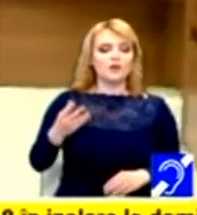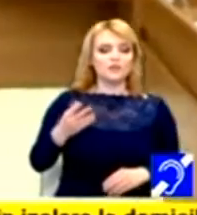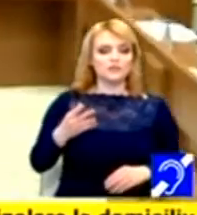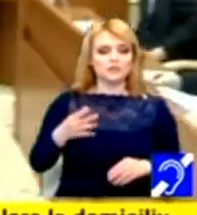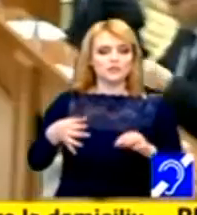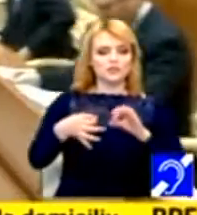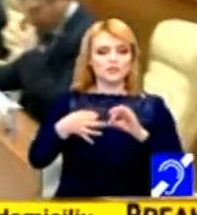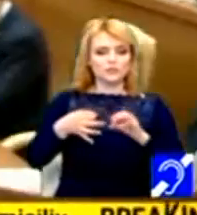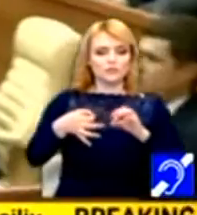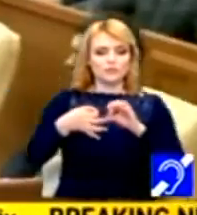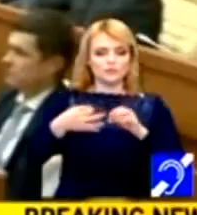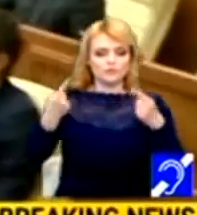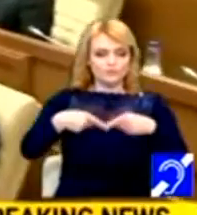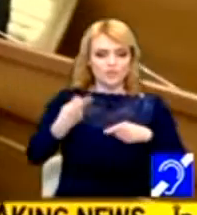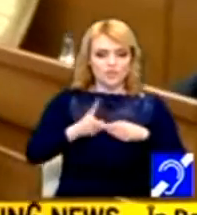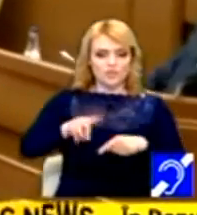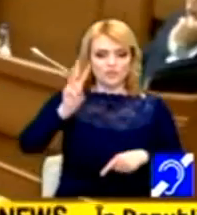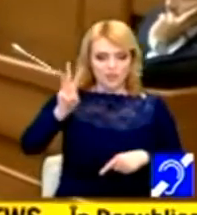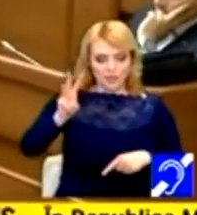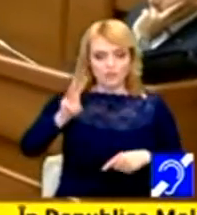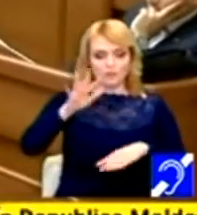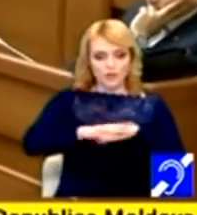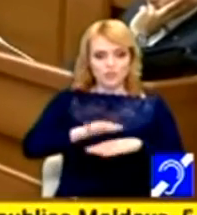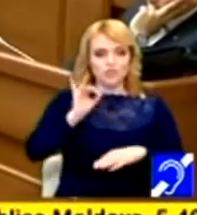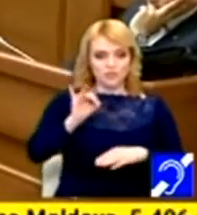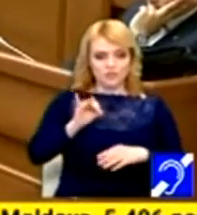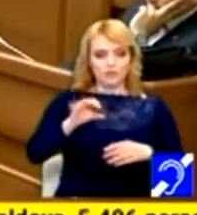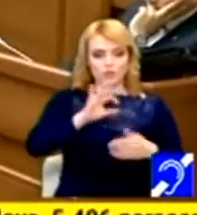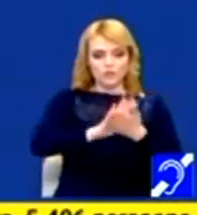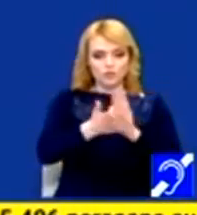și dinamica situației epidemiologice din țară.